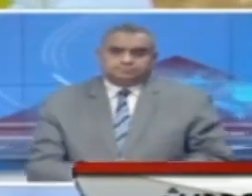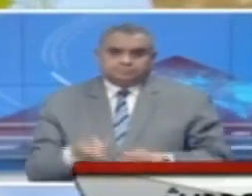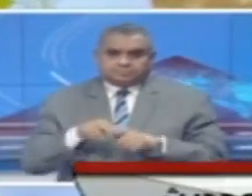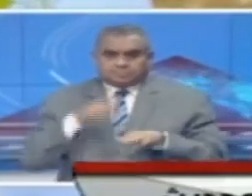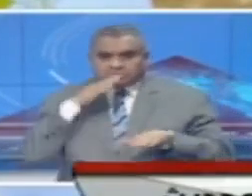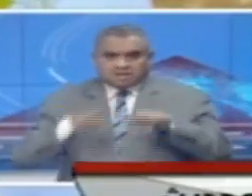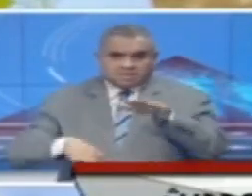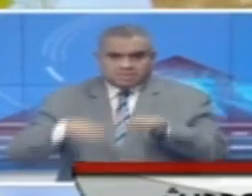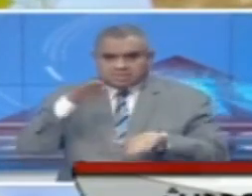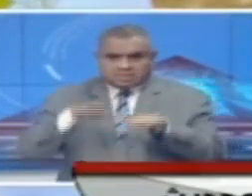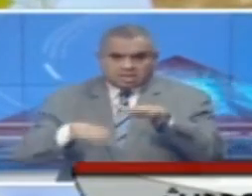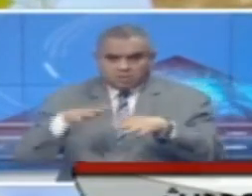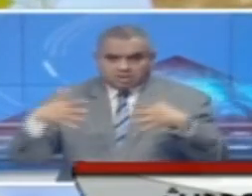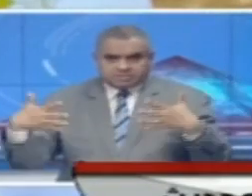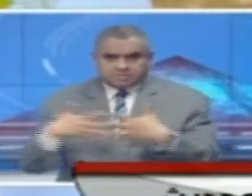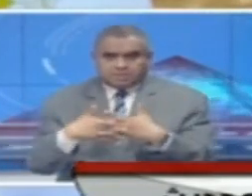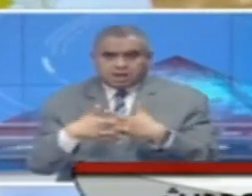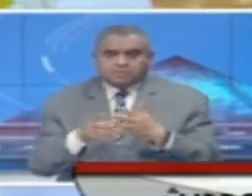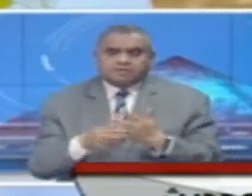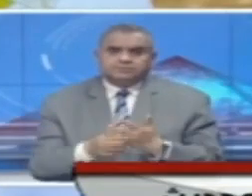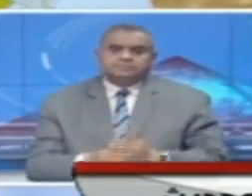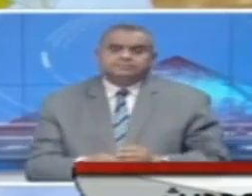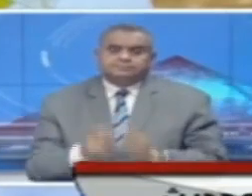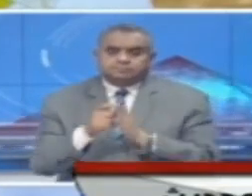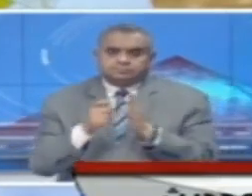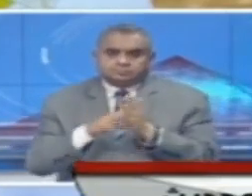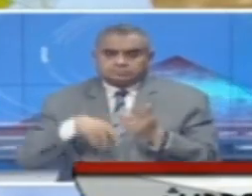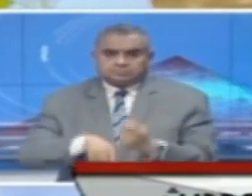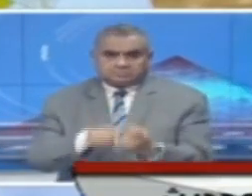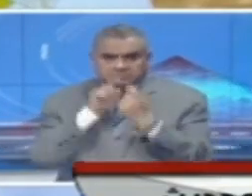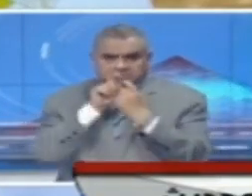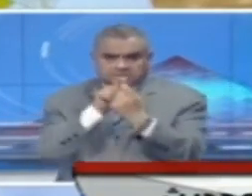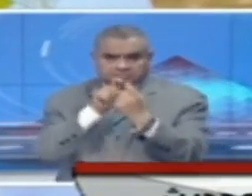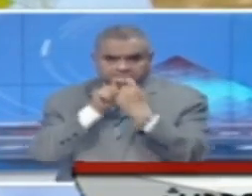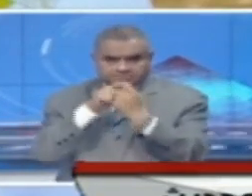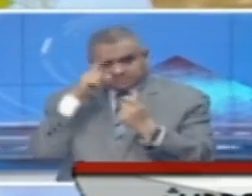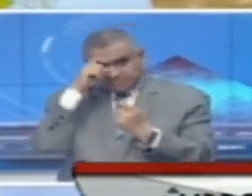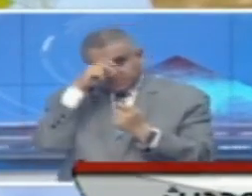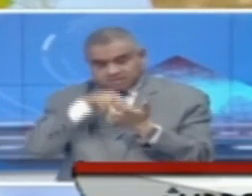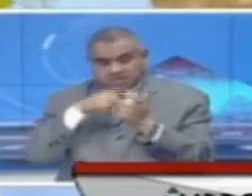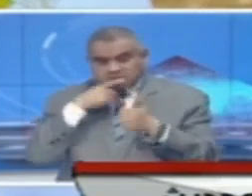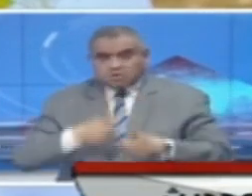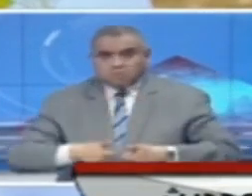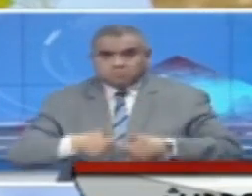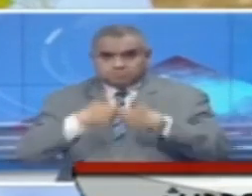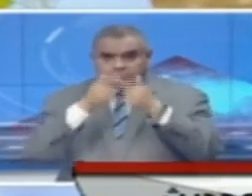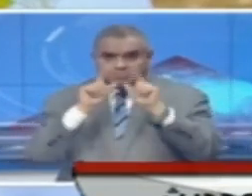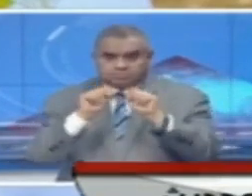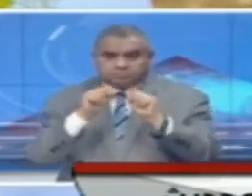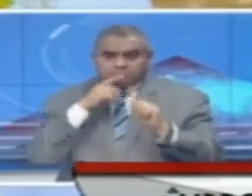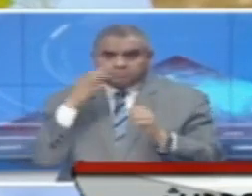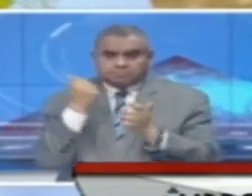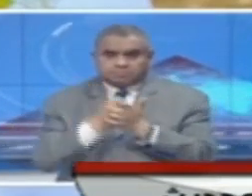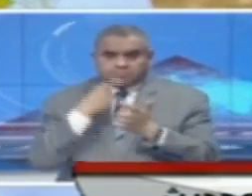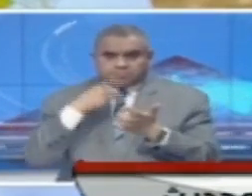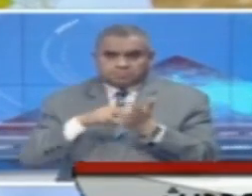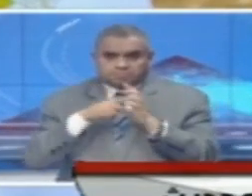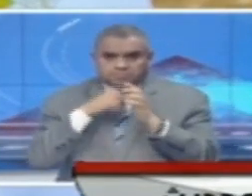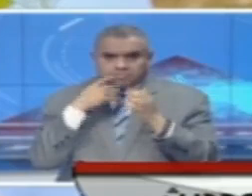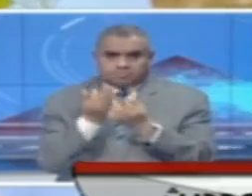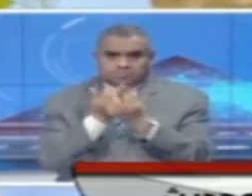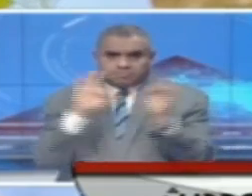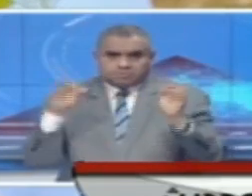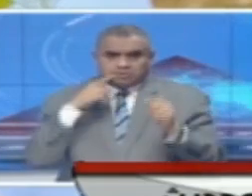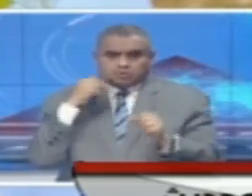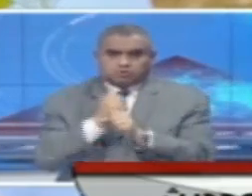وبالتوازي كان علينا أيضا مواجهة التحدي الآخر والأكبر الذي تمثل في